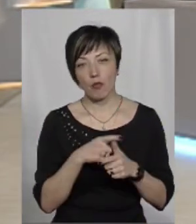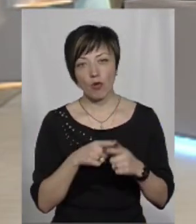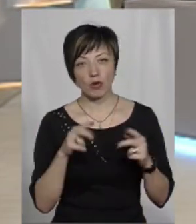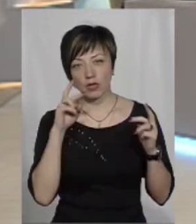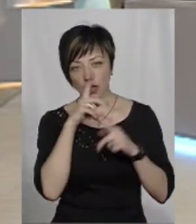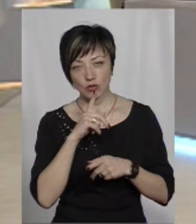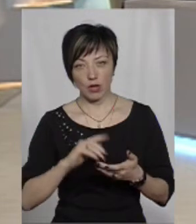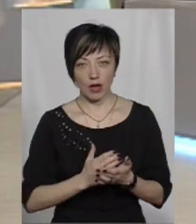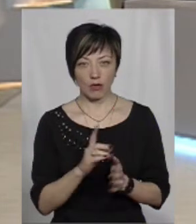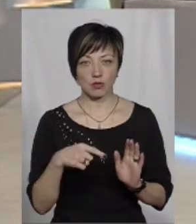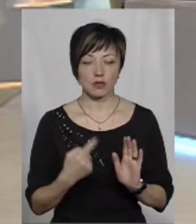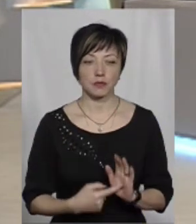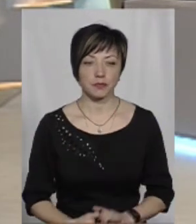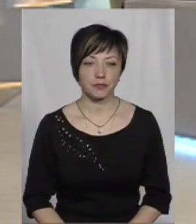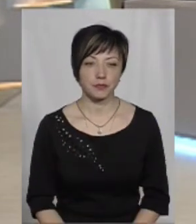неналежної якості?